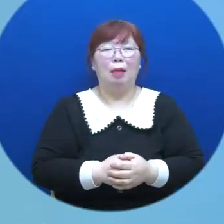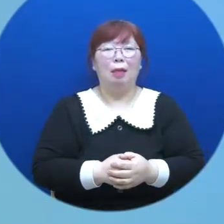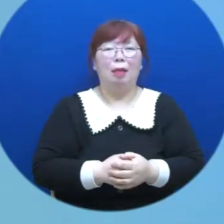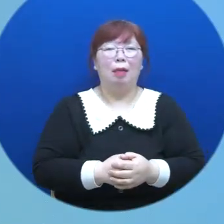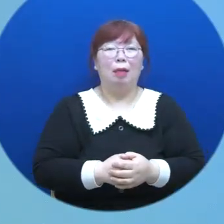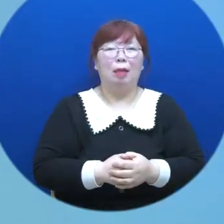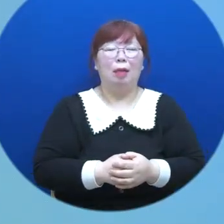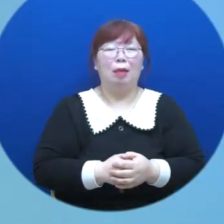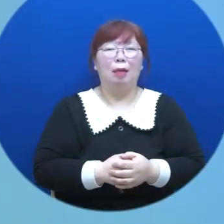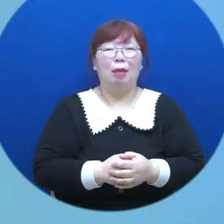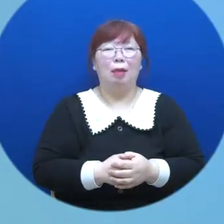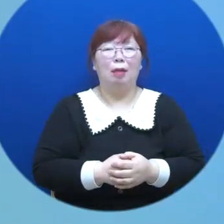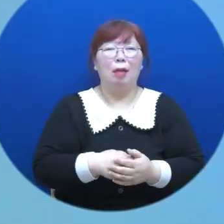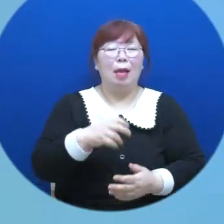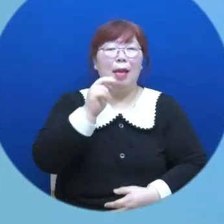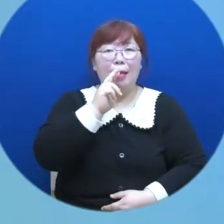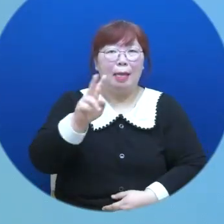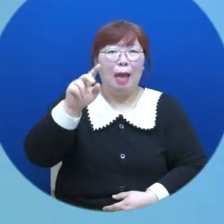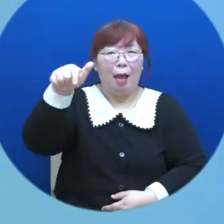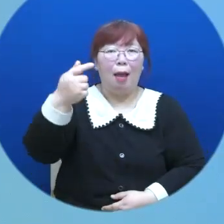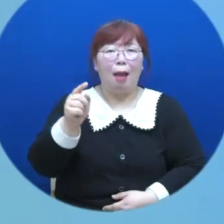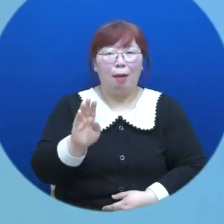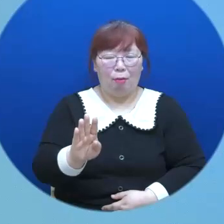요셉 아버지 야곱에게